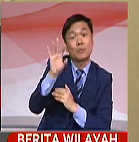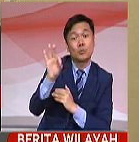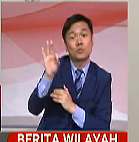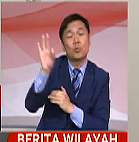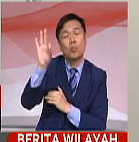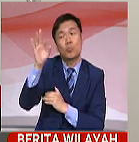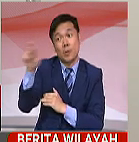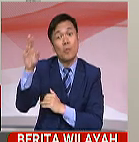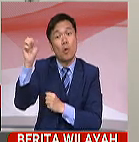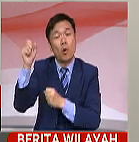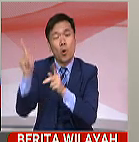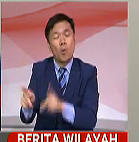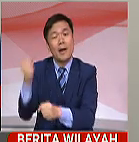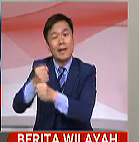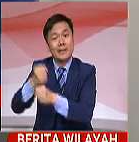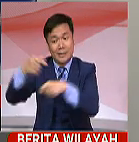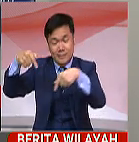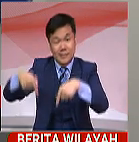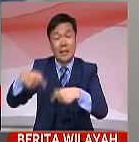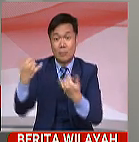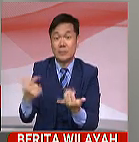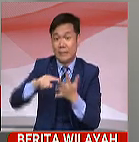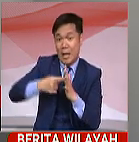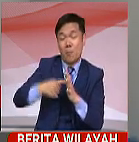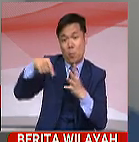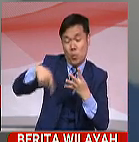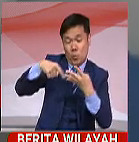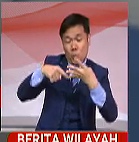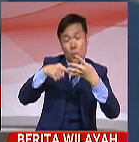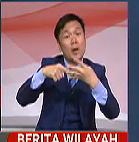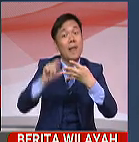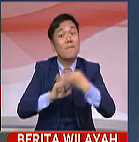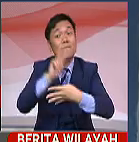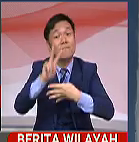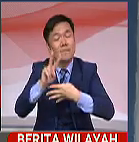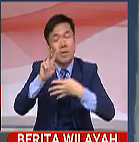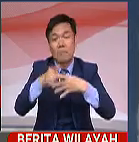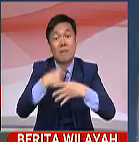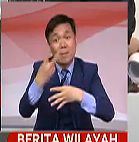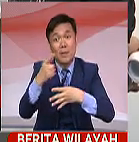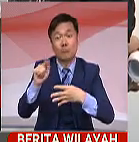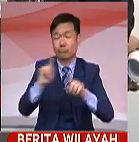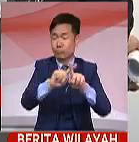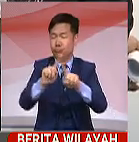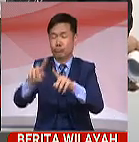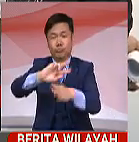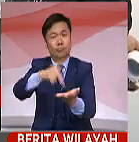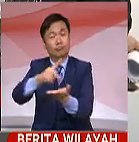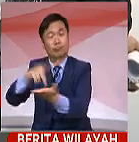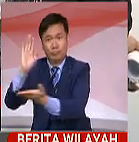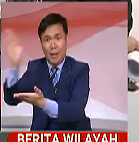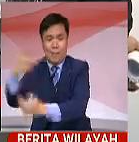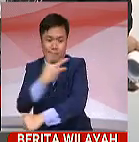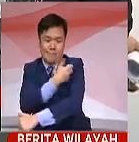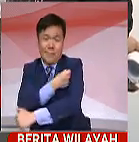barisan hadapan penghujung bulan ini, sebanyak 56 lokasi telah dikenal pasti di seluruh Sarawak. Manakala untuk